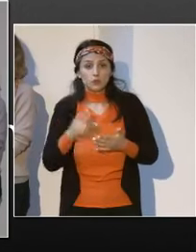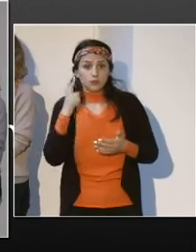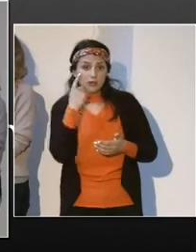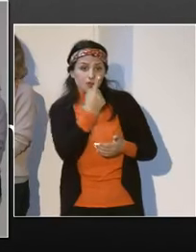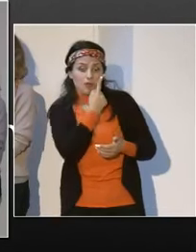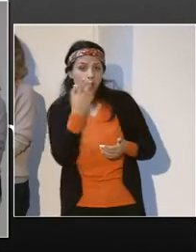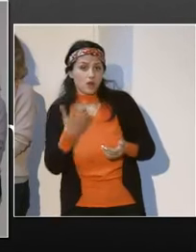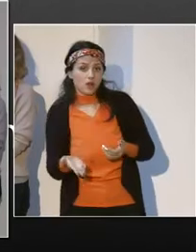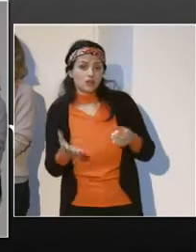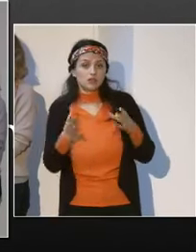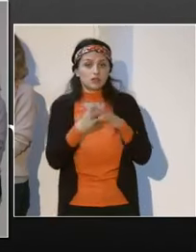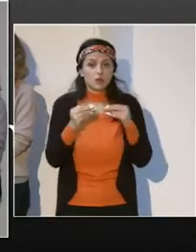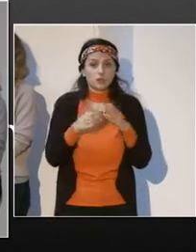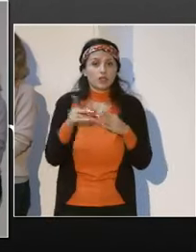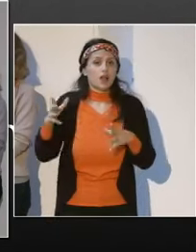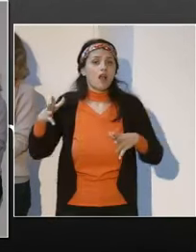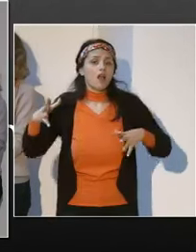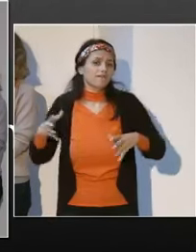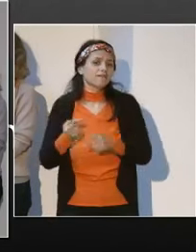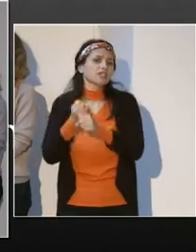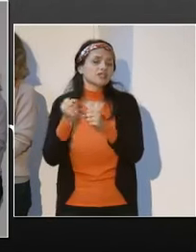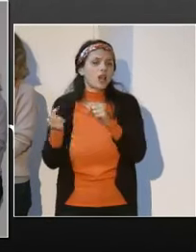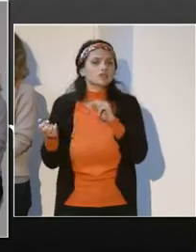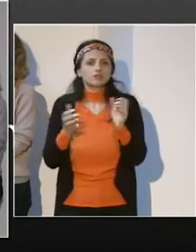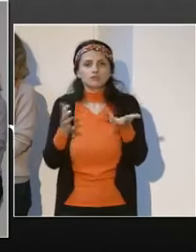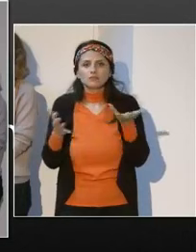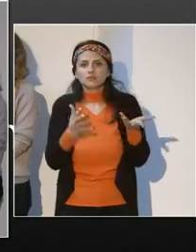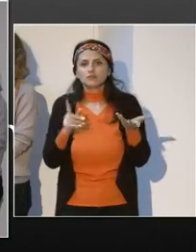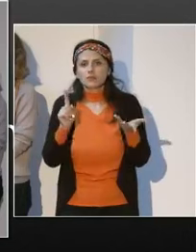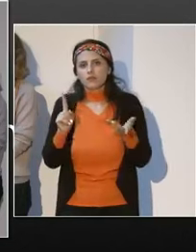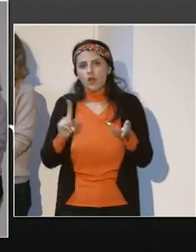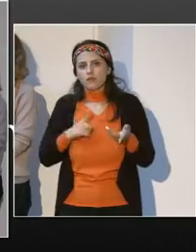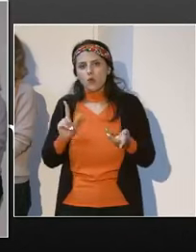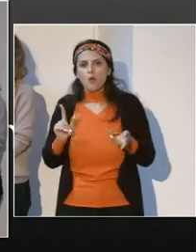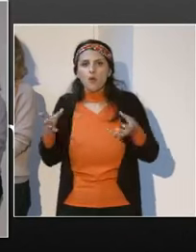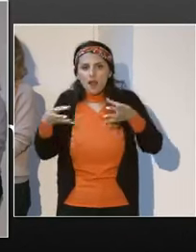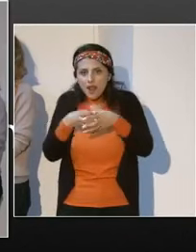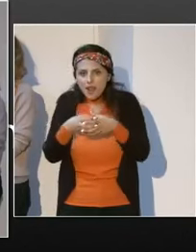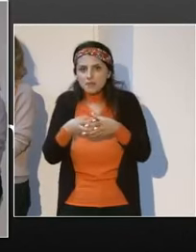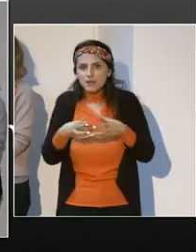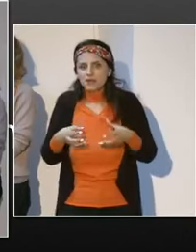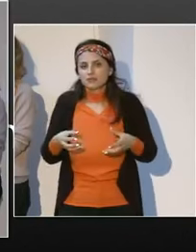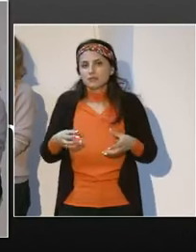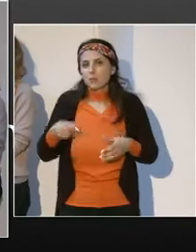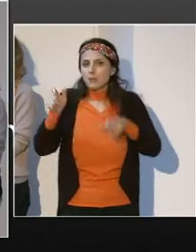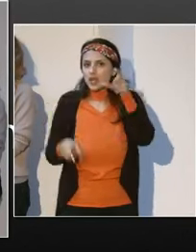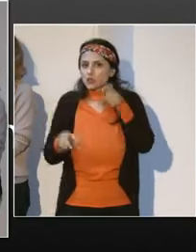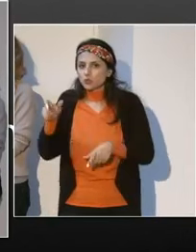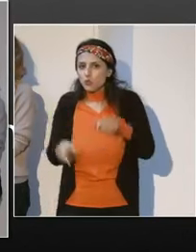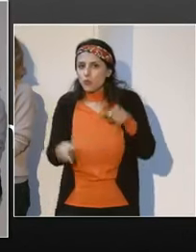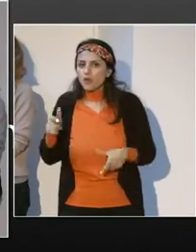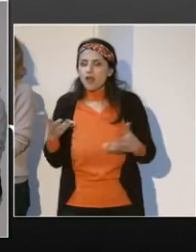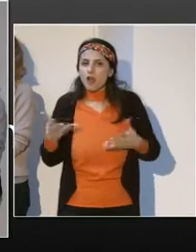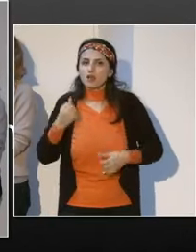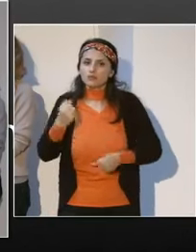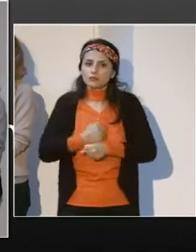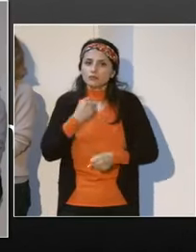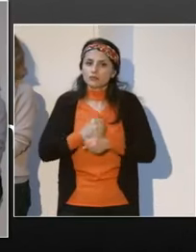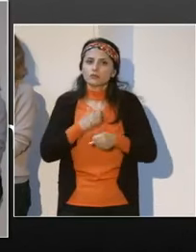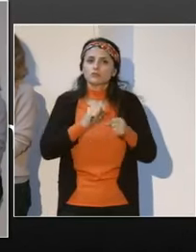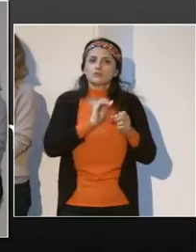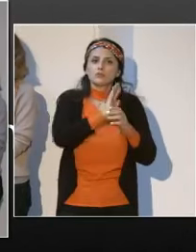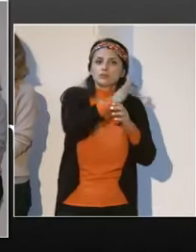autorității am înființat să spunem așa o echipă dinamică care merge în